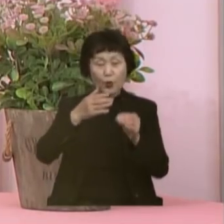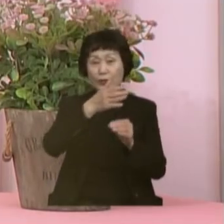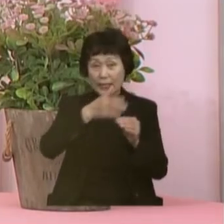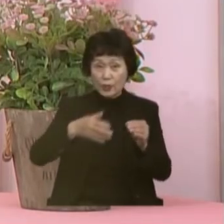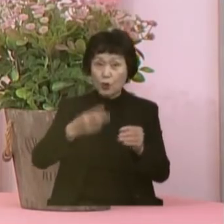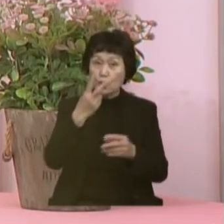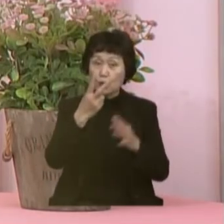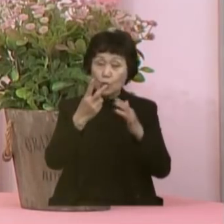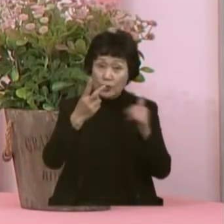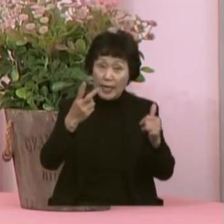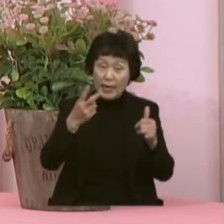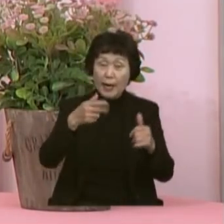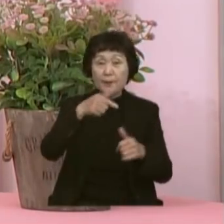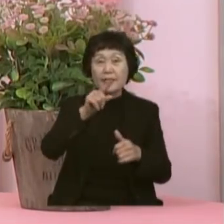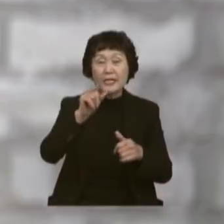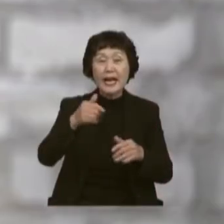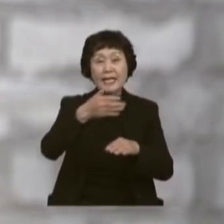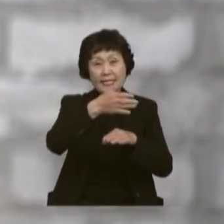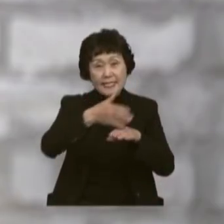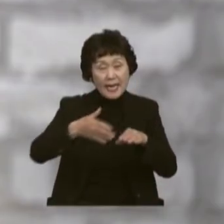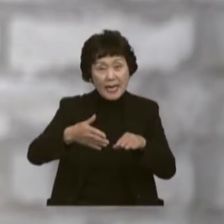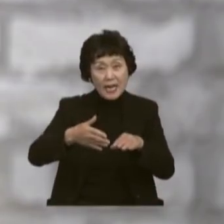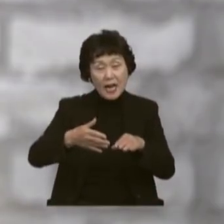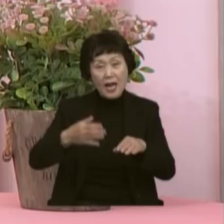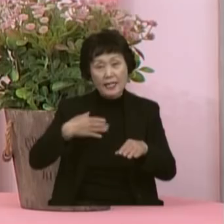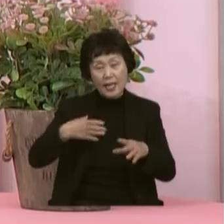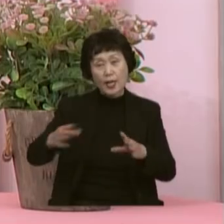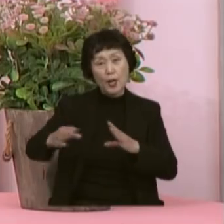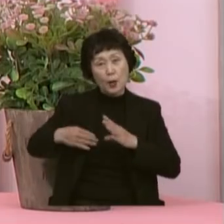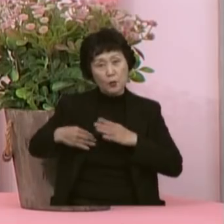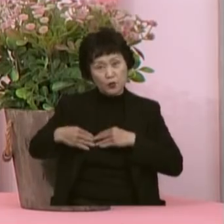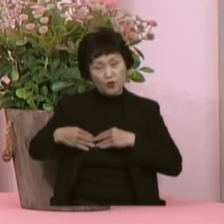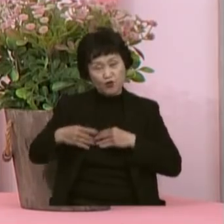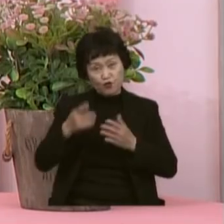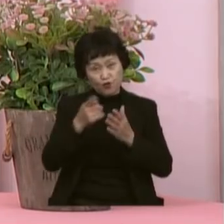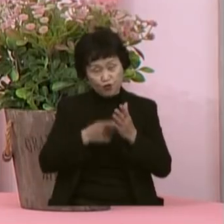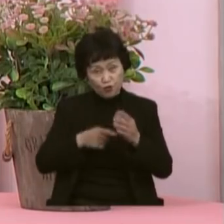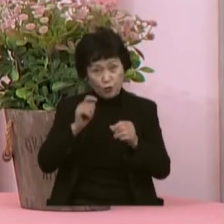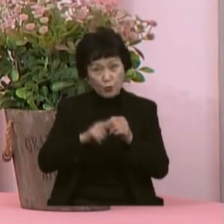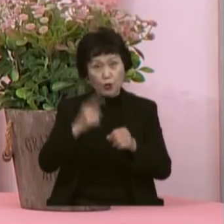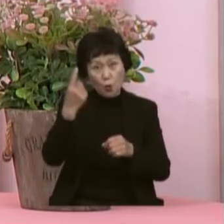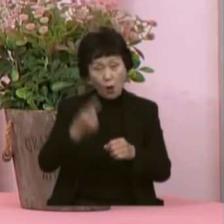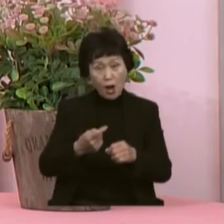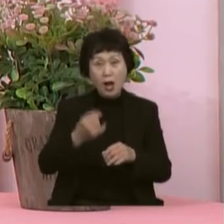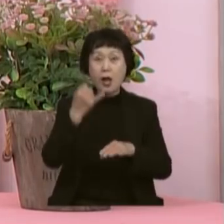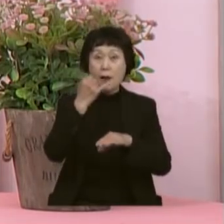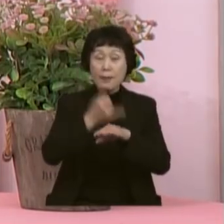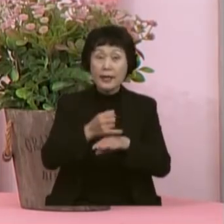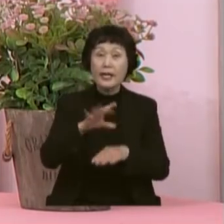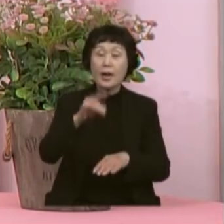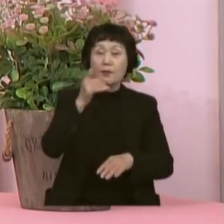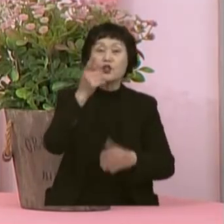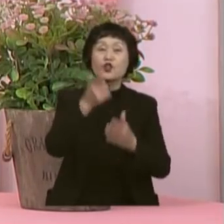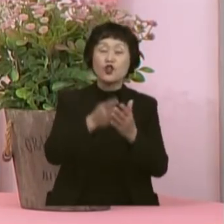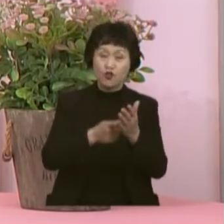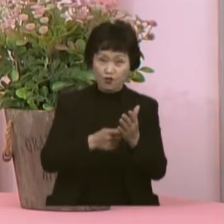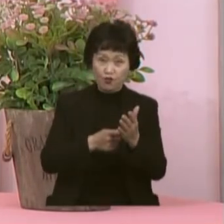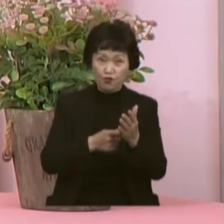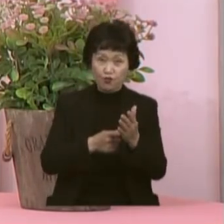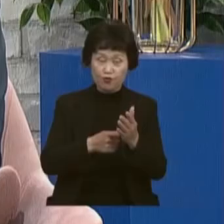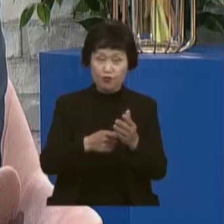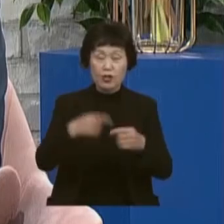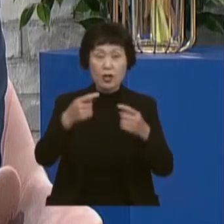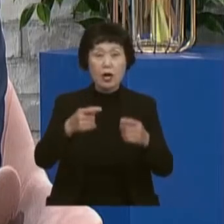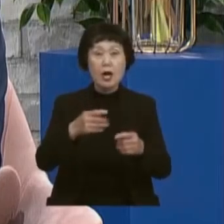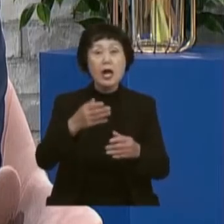잘라서 저한테 붙이는 수술을 하러 들어온 거예요. 근데 우리 막내가 먼저 들어가서 좀 사이즈가 큰 간이 먼저 자르고 14시간 동안 자른